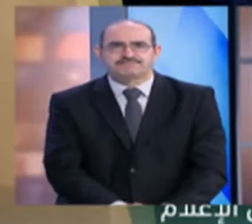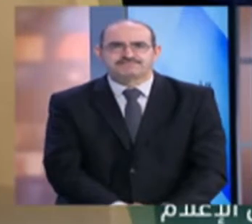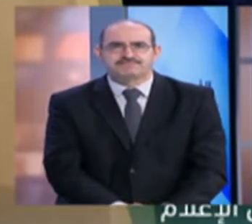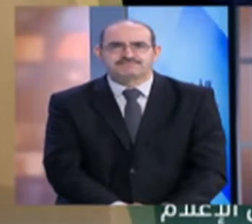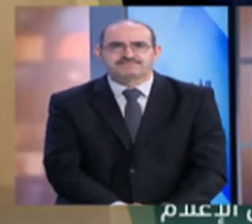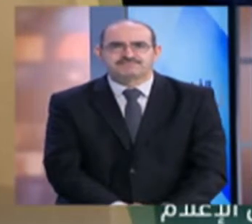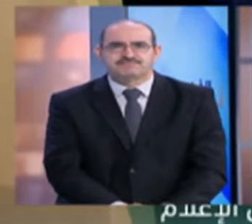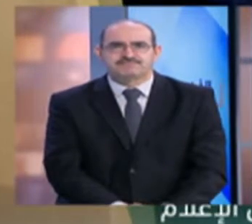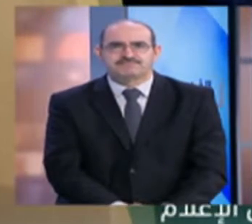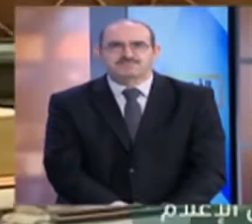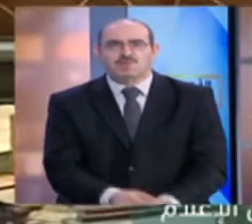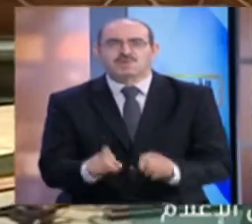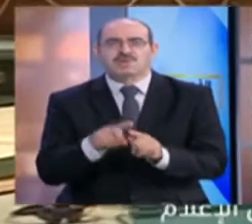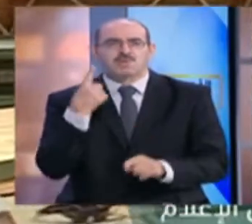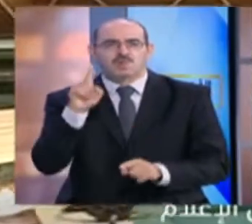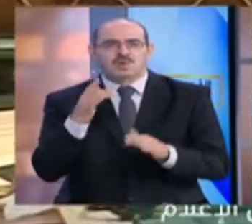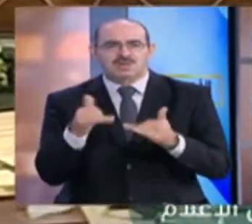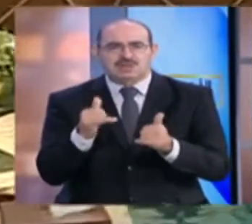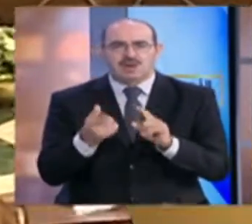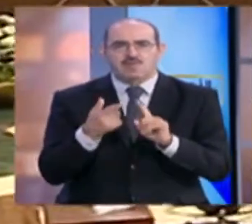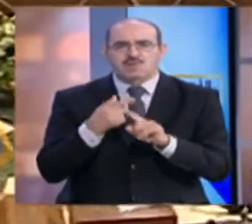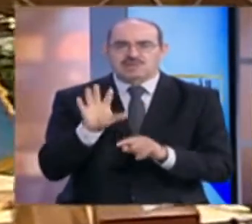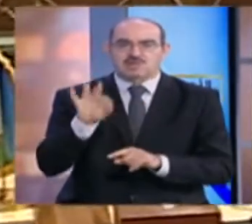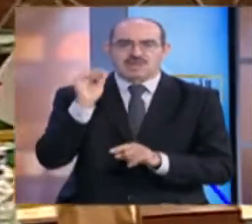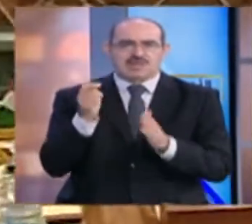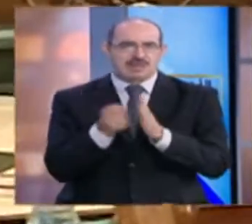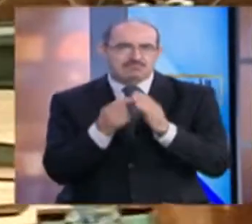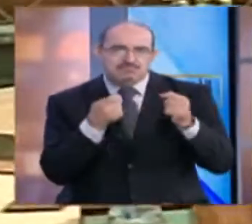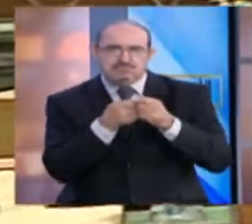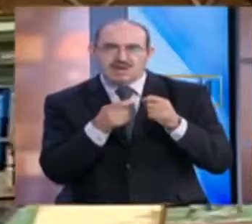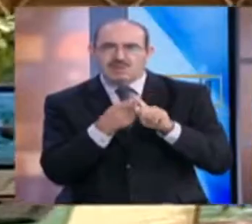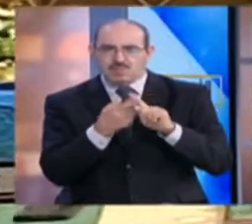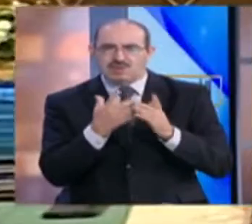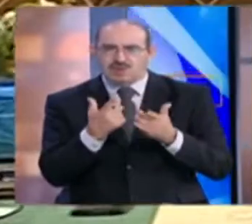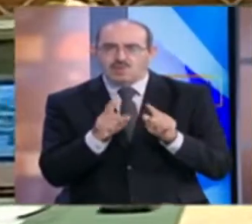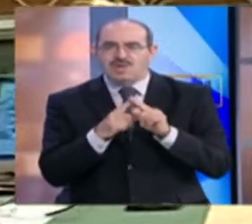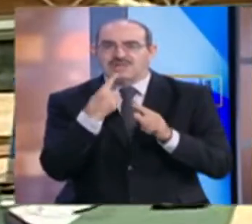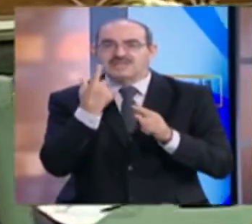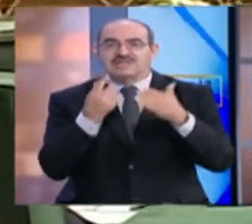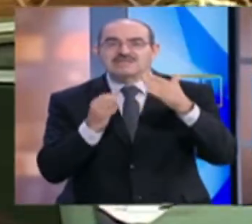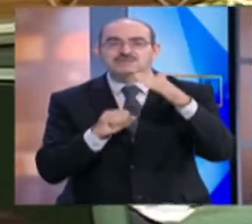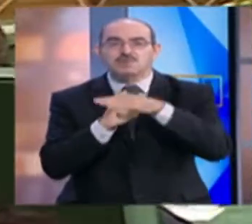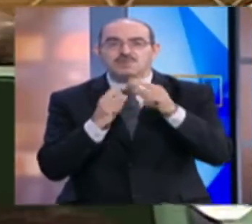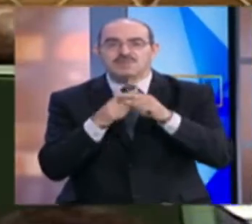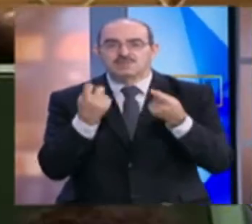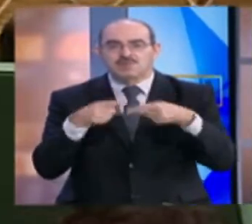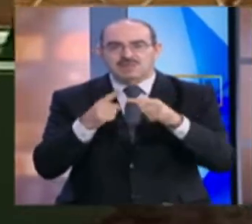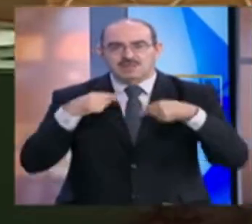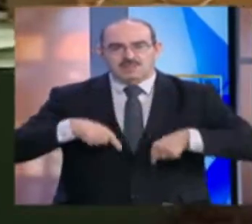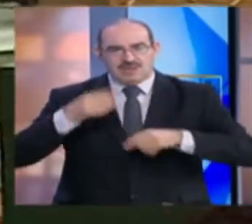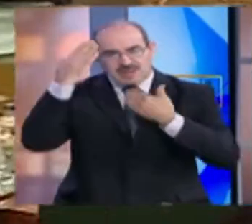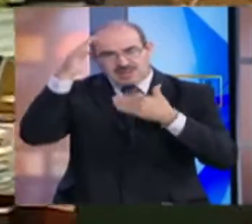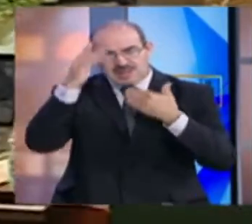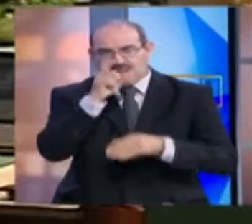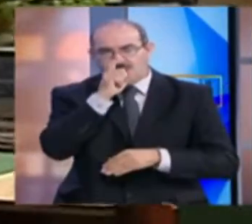بيوم تاريخي بالنسبة لنا احنا. اليوم ومن القاهرة رسم تاريخ القمة في اجتماع وزراء الخارجية